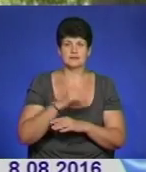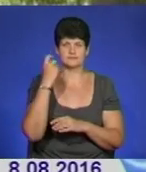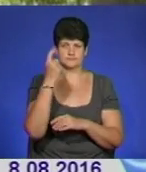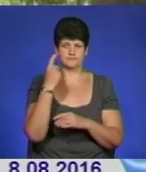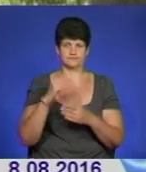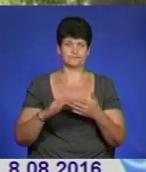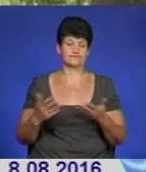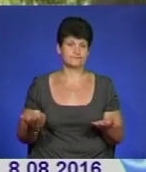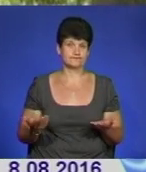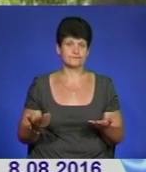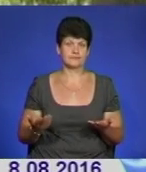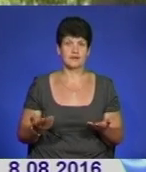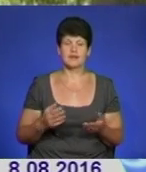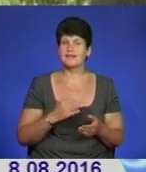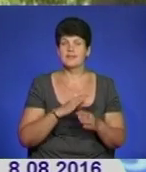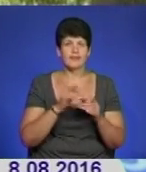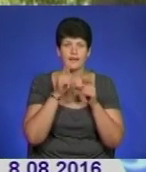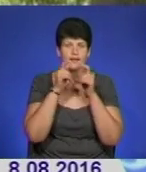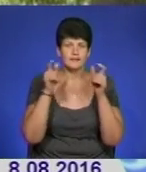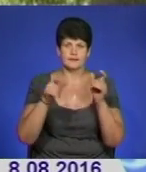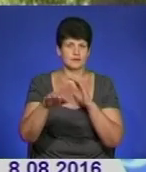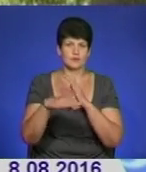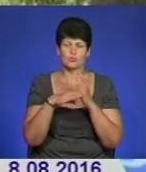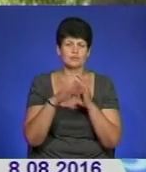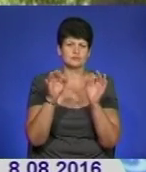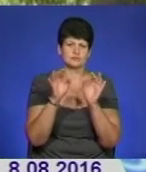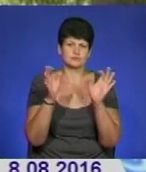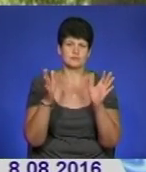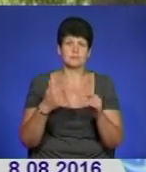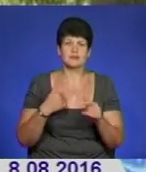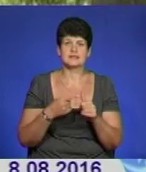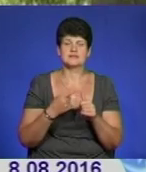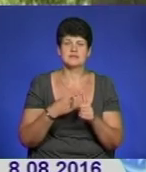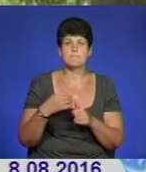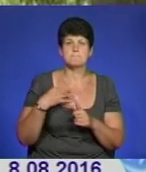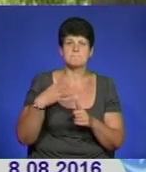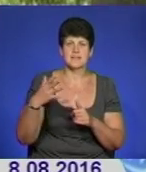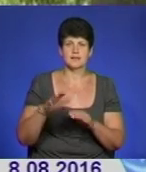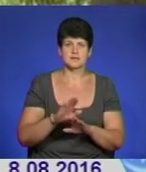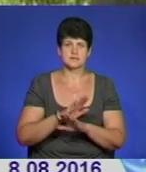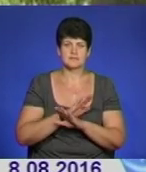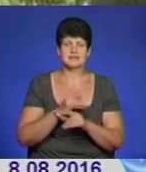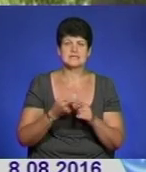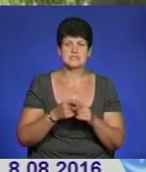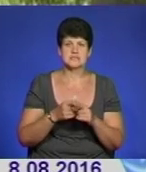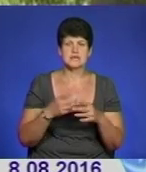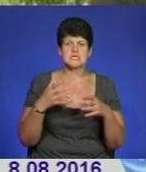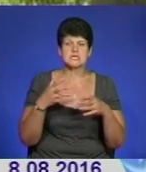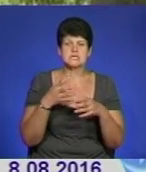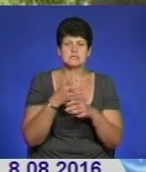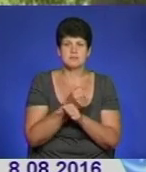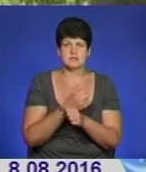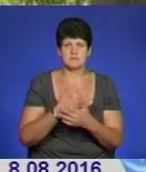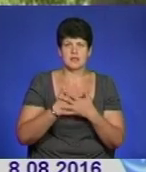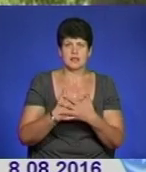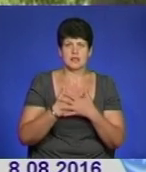Вона не кличе ні на допомогу, ні нічого. Це ми називаємо біла смерть. Це спазм дихальних шляхів.